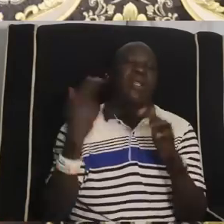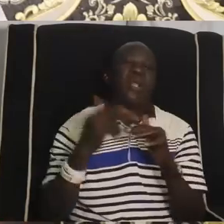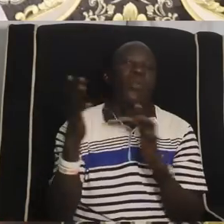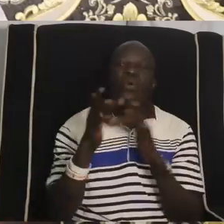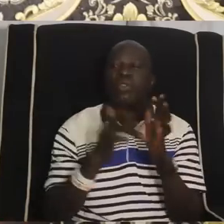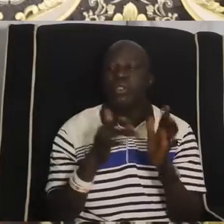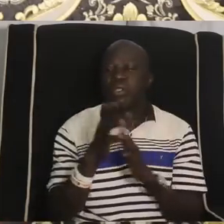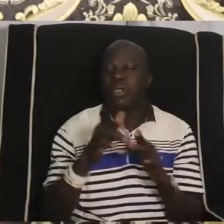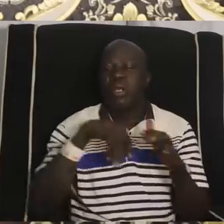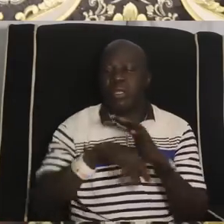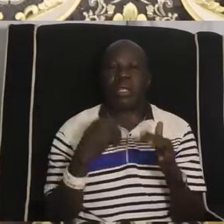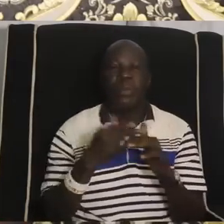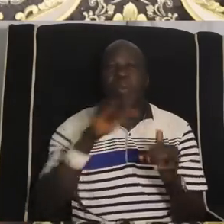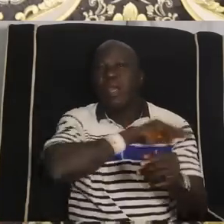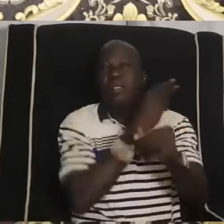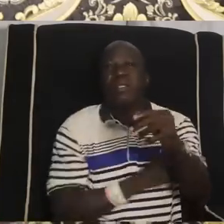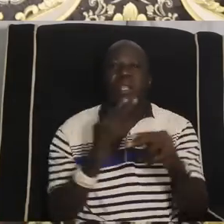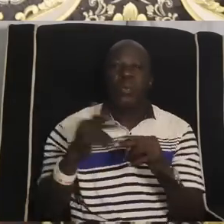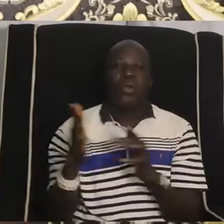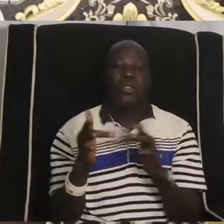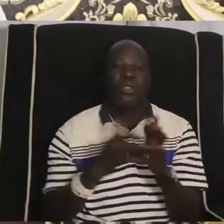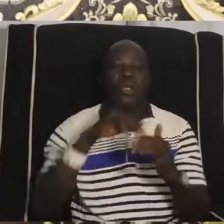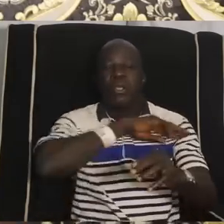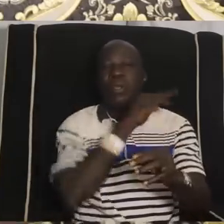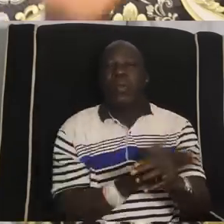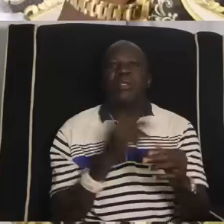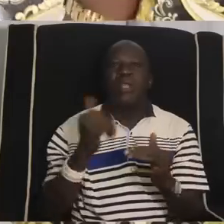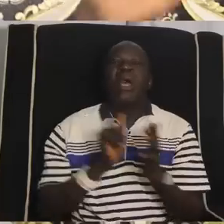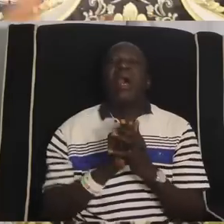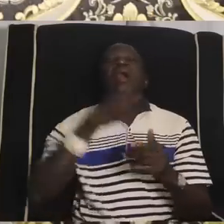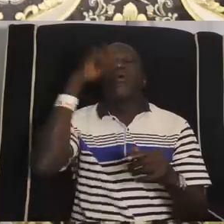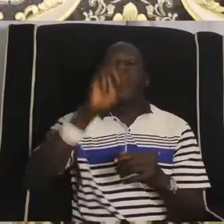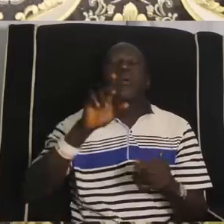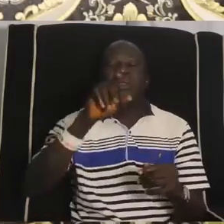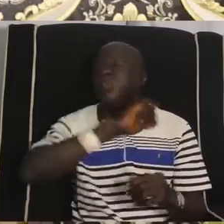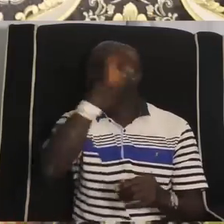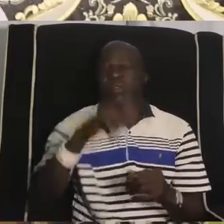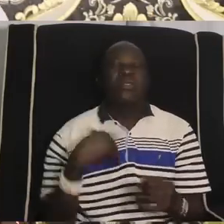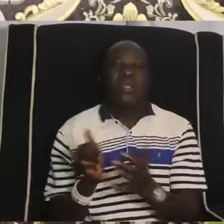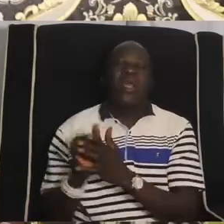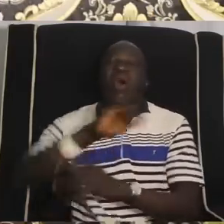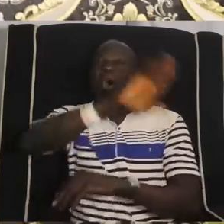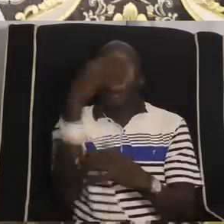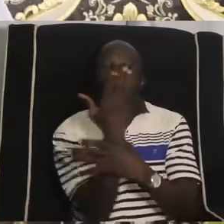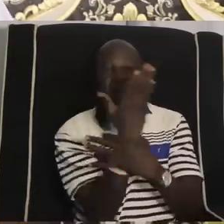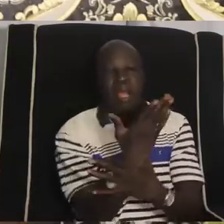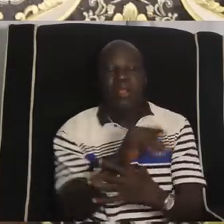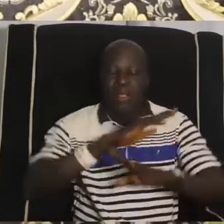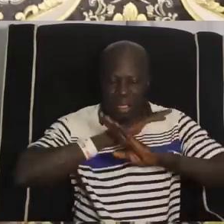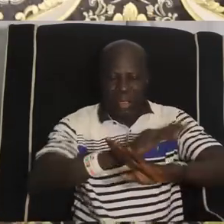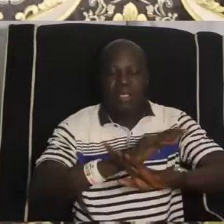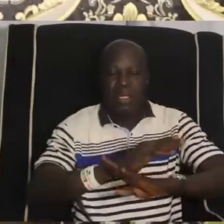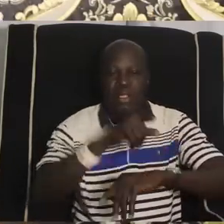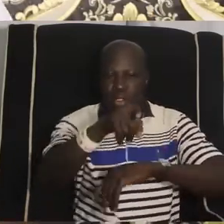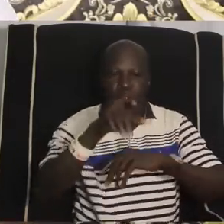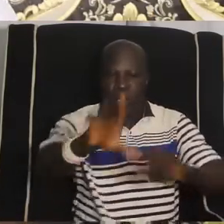name of Jesus. Bẹ́ẹ̀rù kì dáadúrà làlá kò ní bí dáadáa. Mo pàṣẹ mi ò dábàá. I decree not suggest. Ọwọ́ àwọn àgbádáni dúró lórí. Hand of elders